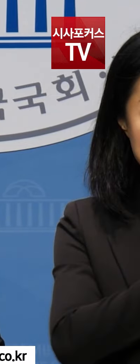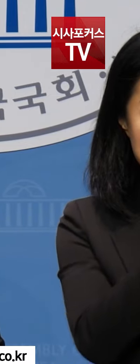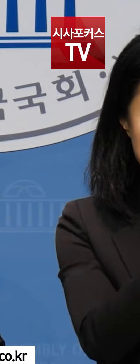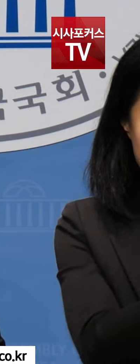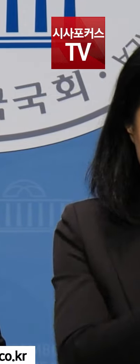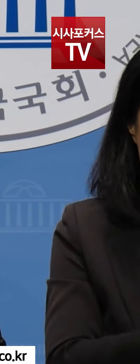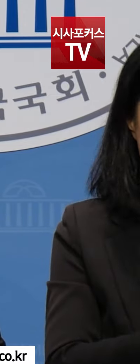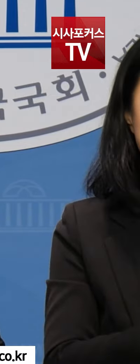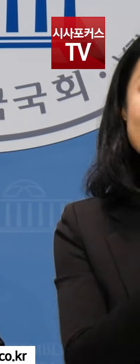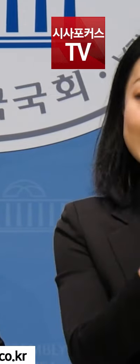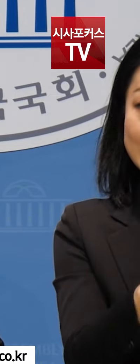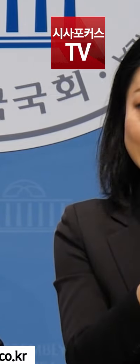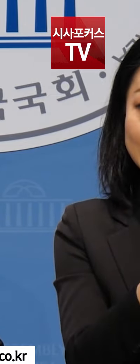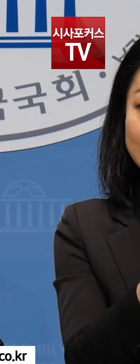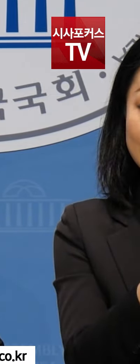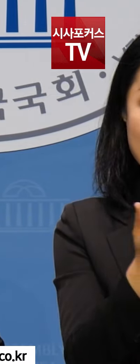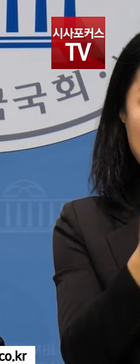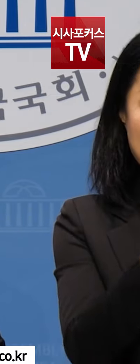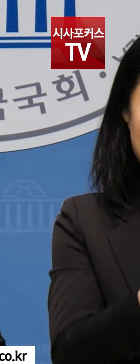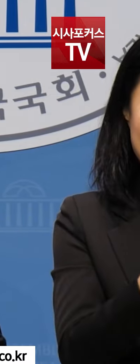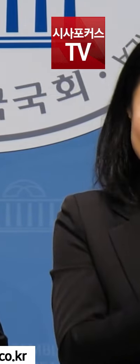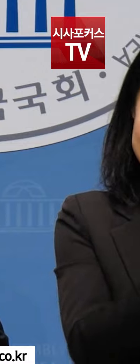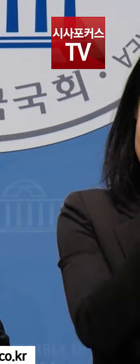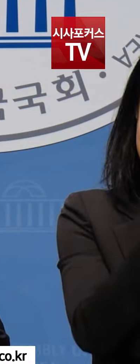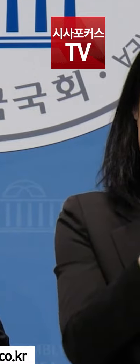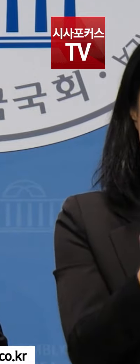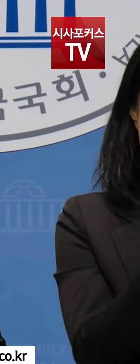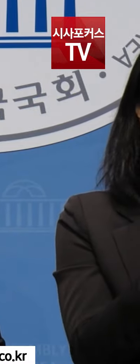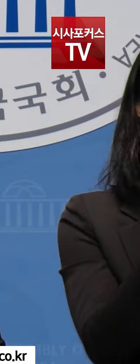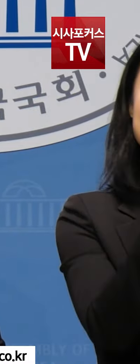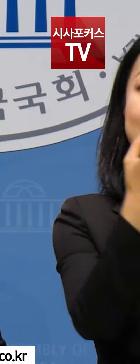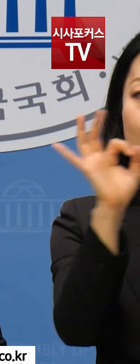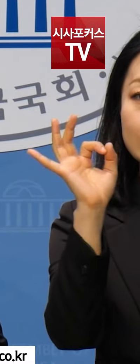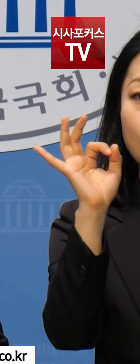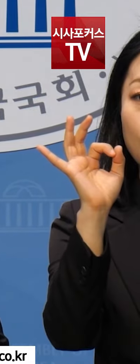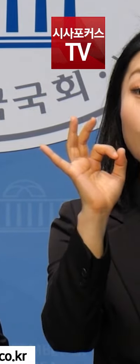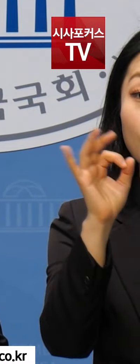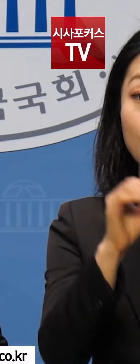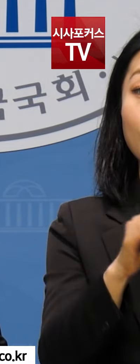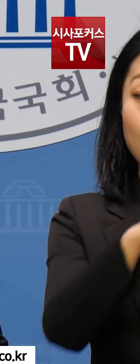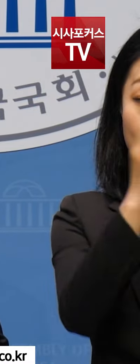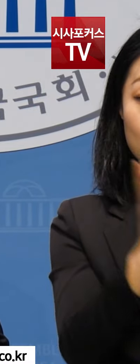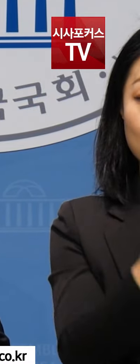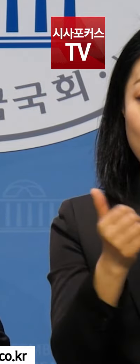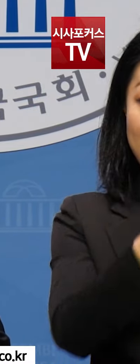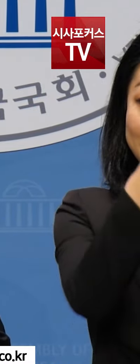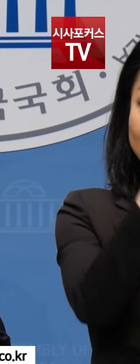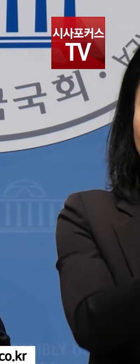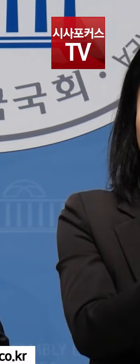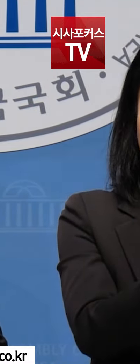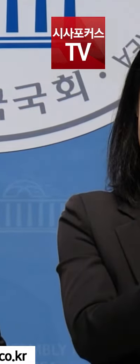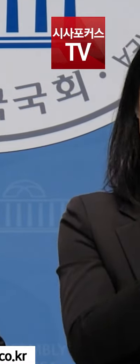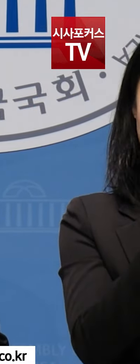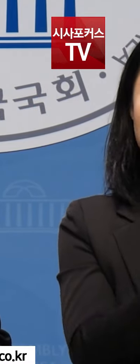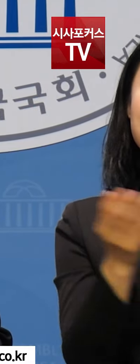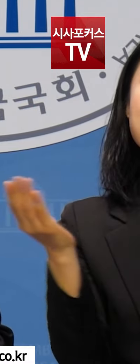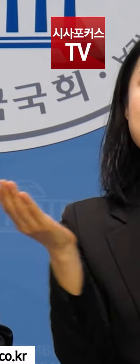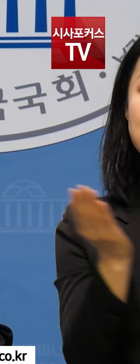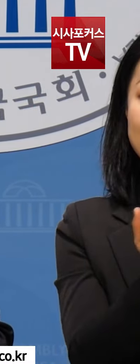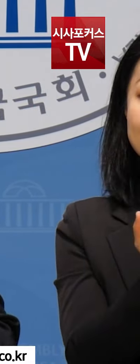재직위원 2인의 과반수에 해당하는 2인이 찬성한 모든 의결사항은 합법인